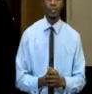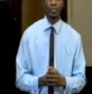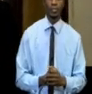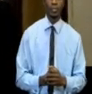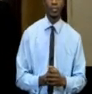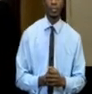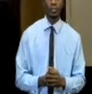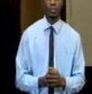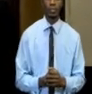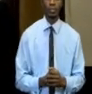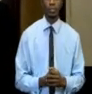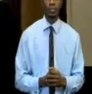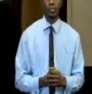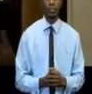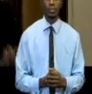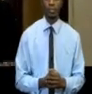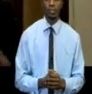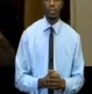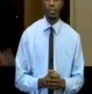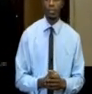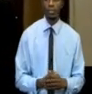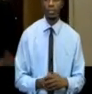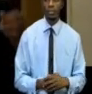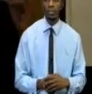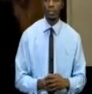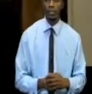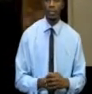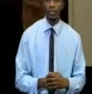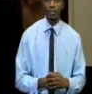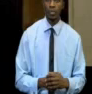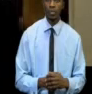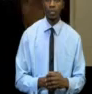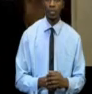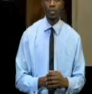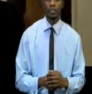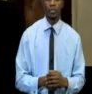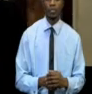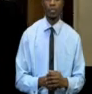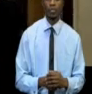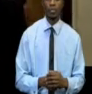Notre site internet, NDI, vous pouvez le trouver à